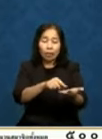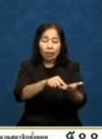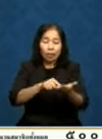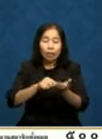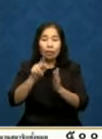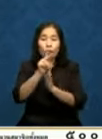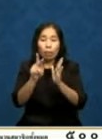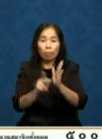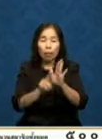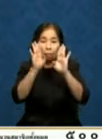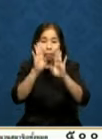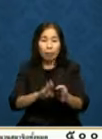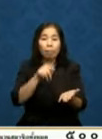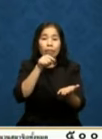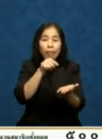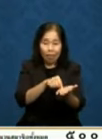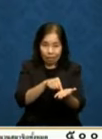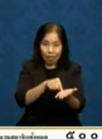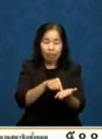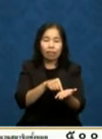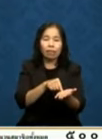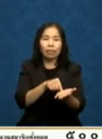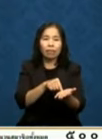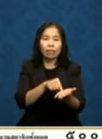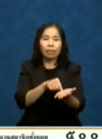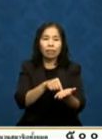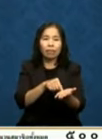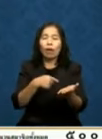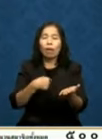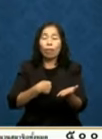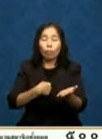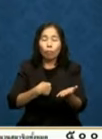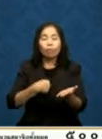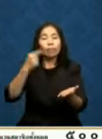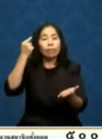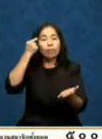นี้ถึงอย่างไรเสียผมก็คิดว่